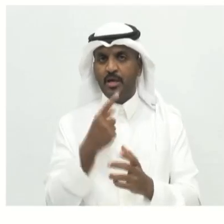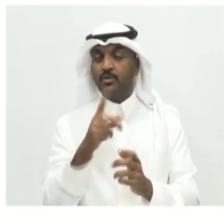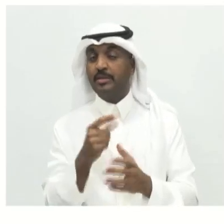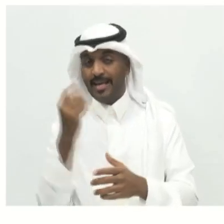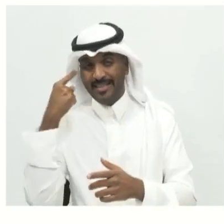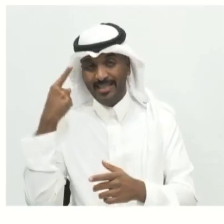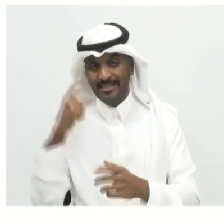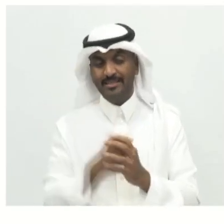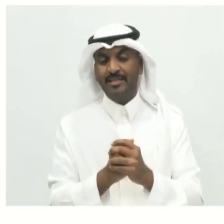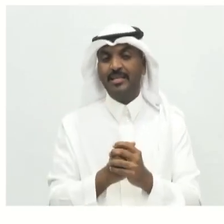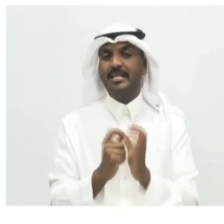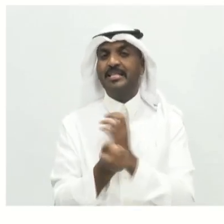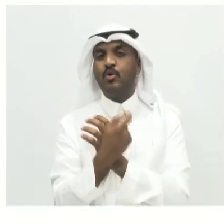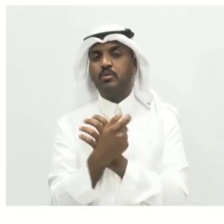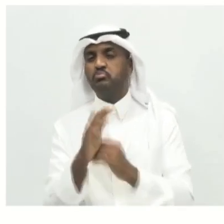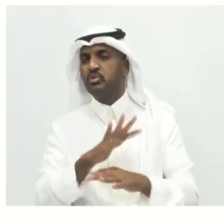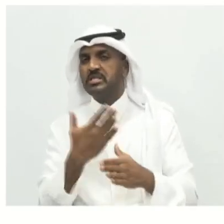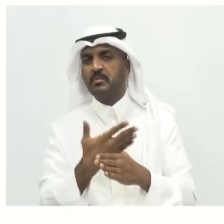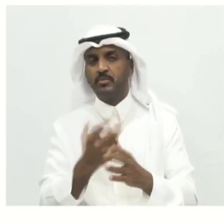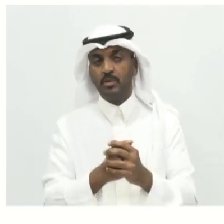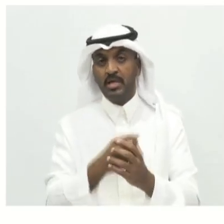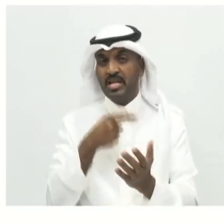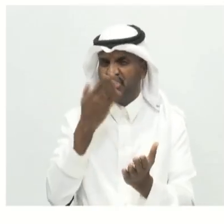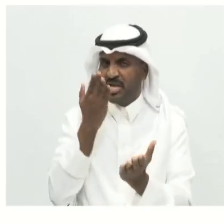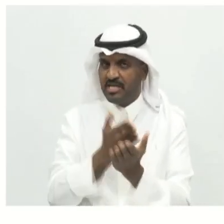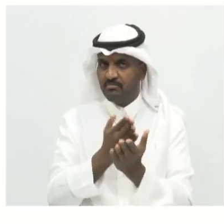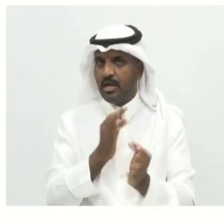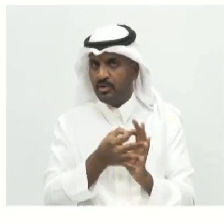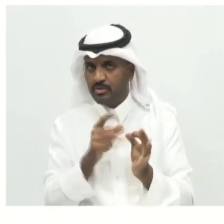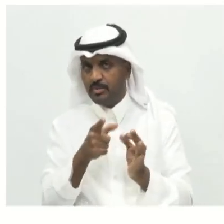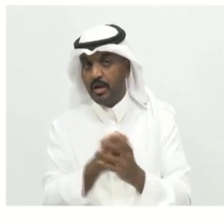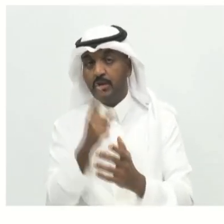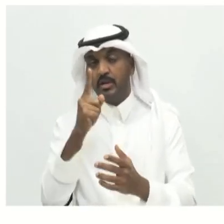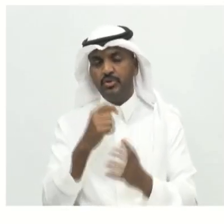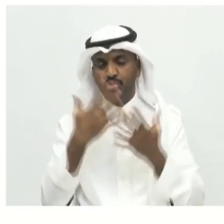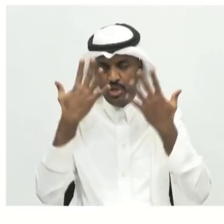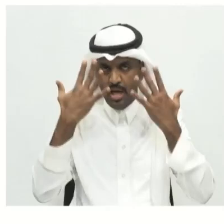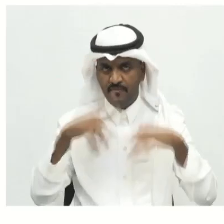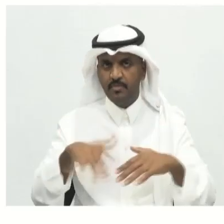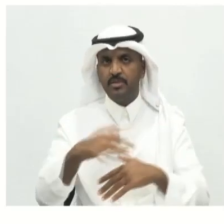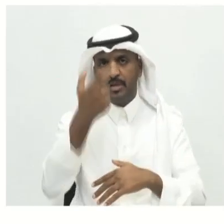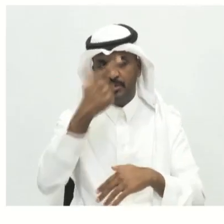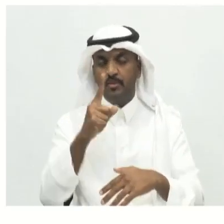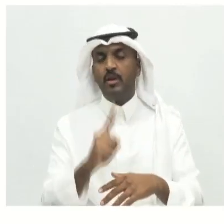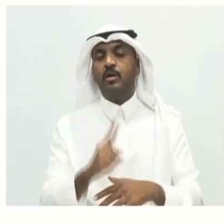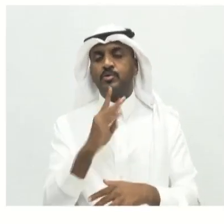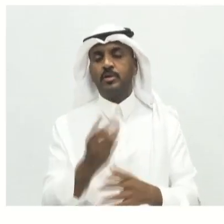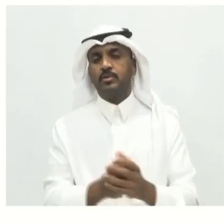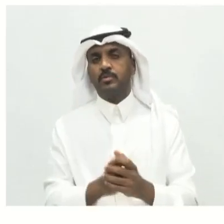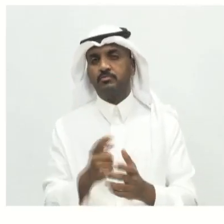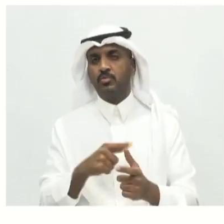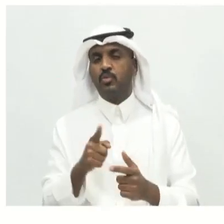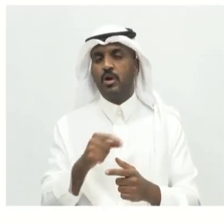سبب وان يعتقد اعتقادا جازما ان الشافعي من جميع الامراض هو الله تعالى قال جل وعلا واذا مرضت فهو